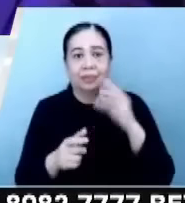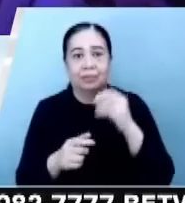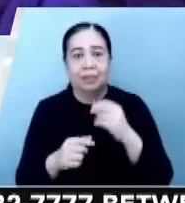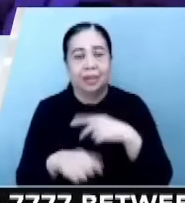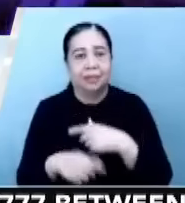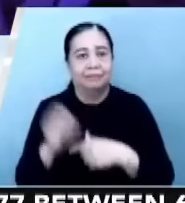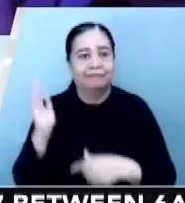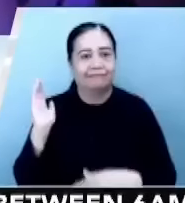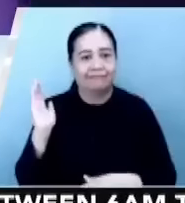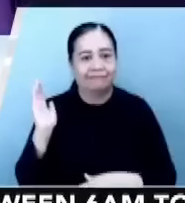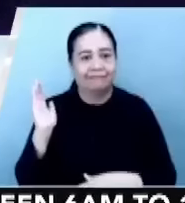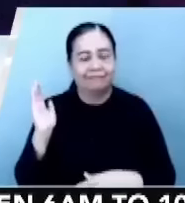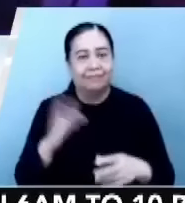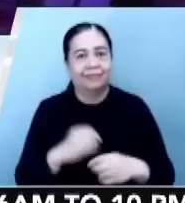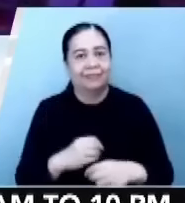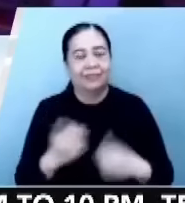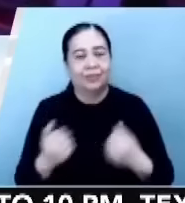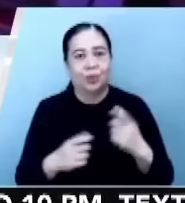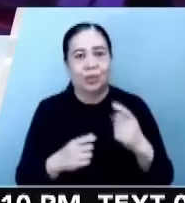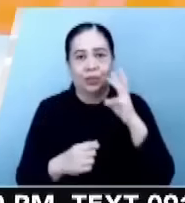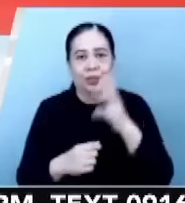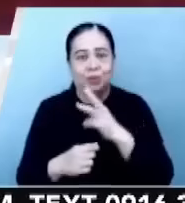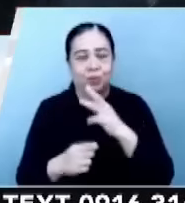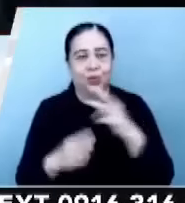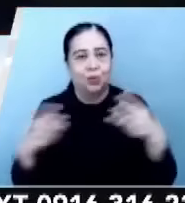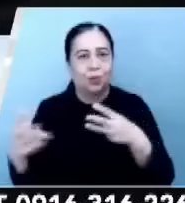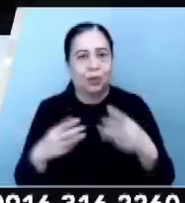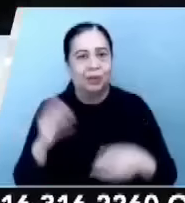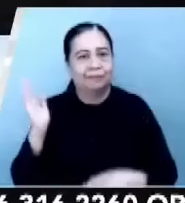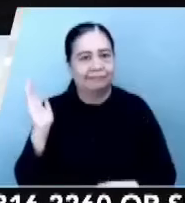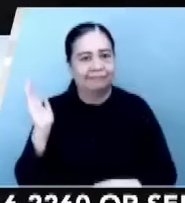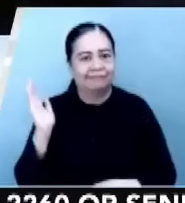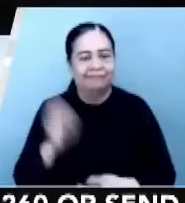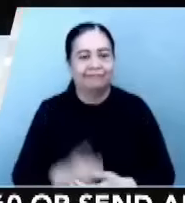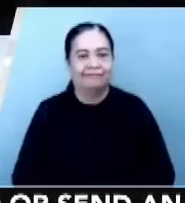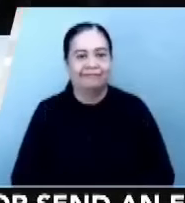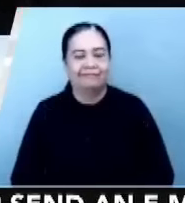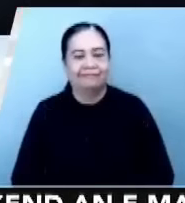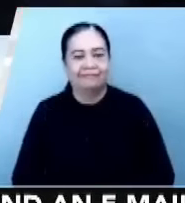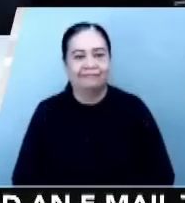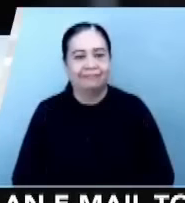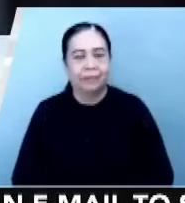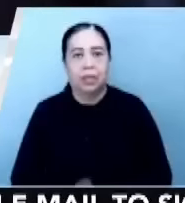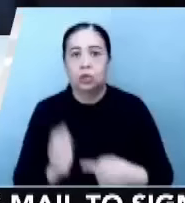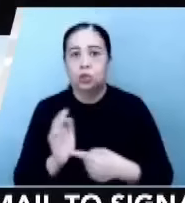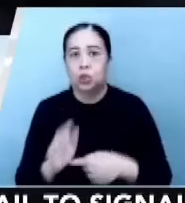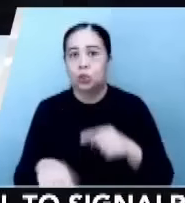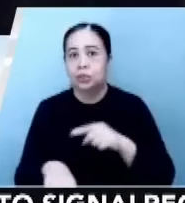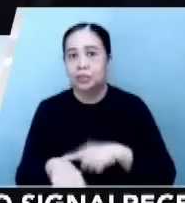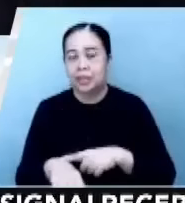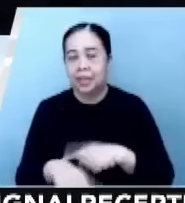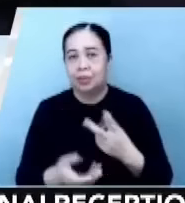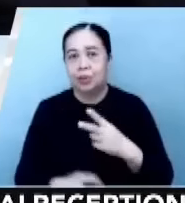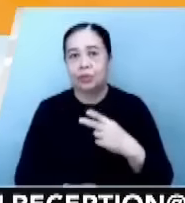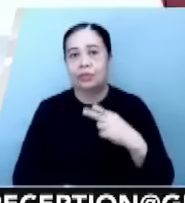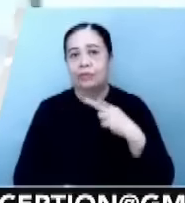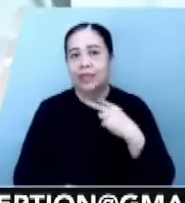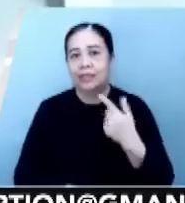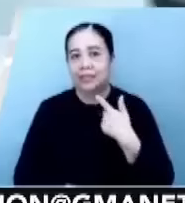Santos at Widow's War star Royce Cabrera. Si It Showtime host Vice Ganda naman ang nag-open ng